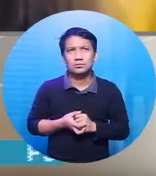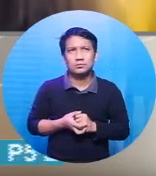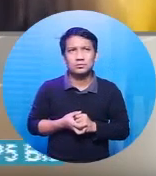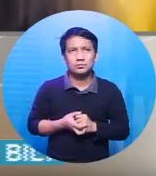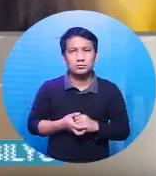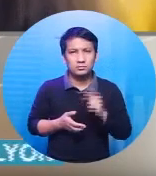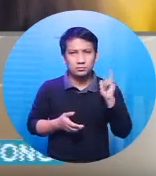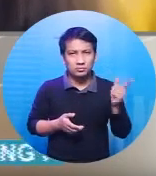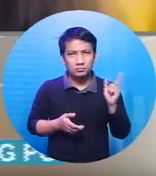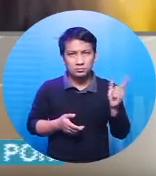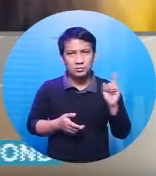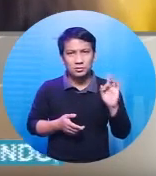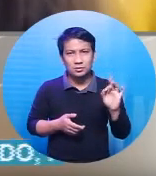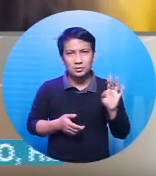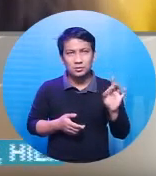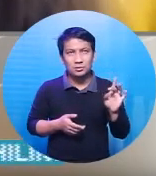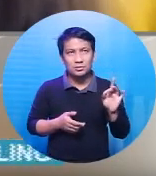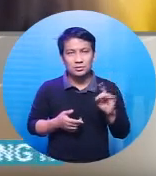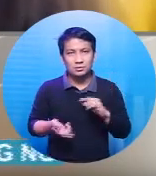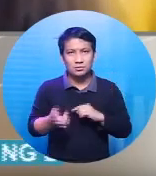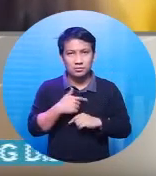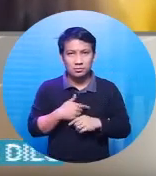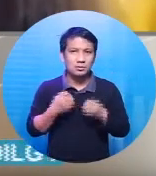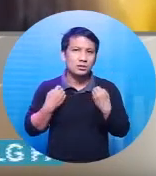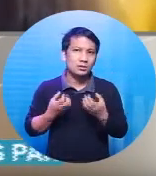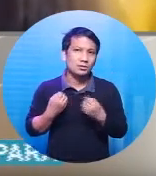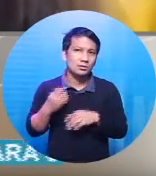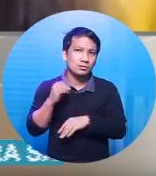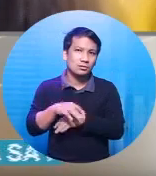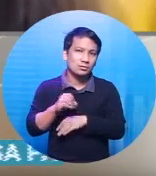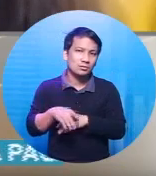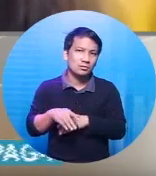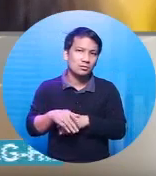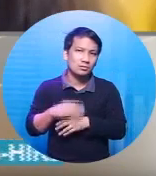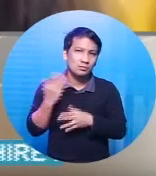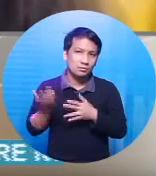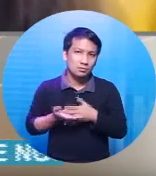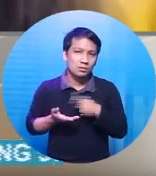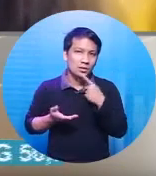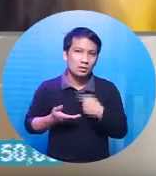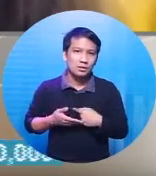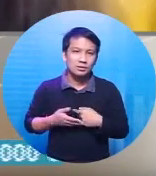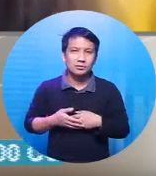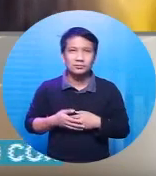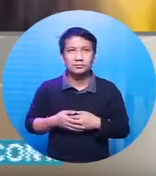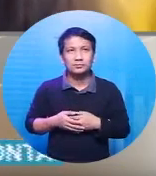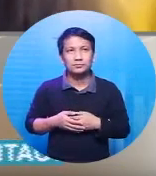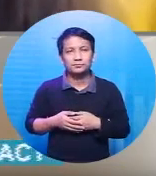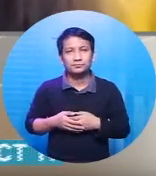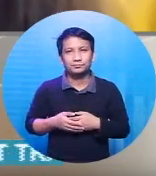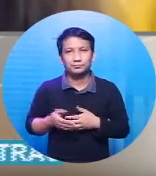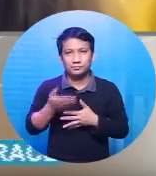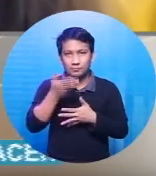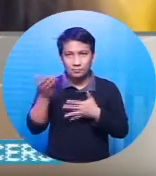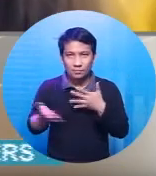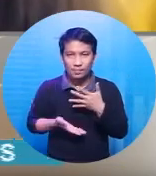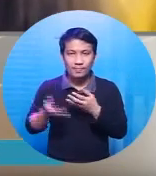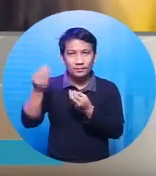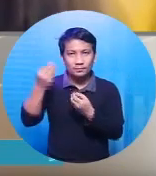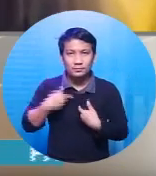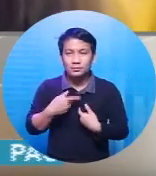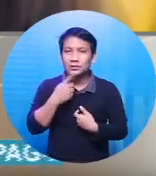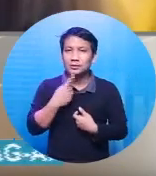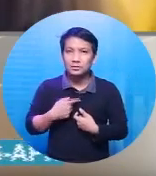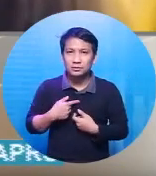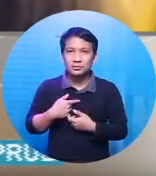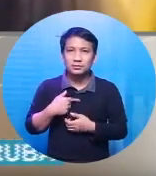tungkol doon sa work ni girl. Kaya yung po... Ang dami, sir, eh. Ang dami marami. Yung complaint. Actually, meron pa siyang mga... May mga nalaman ako na meron siyang